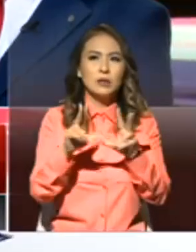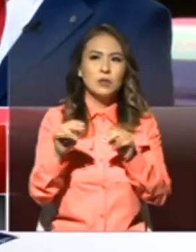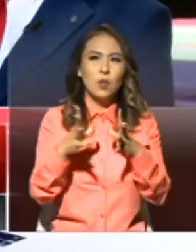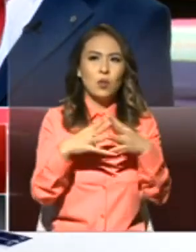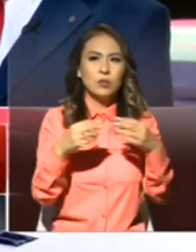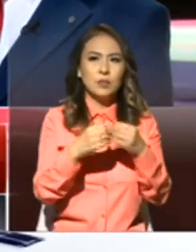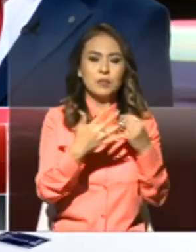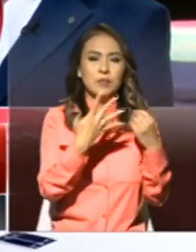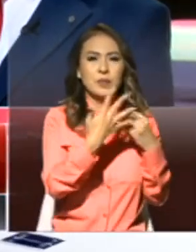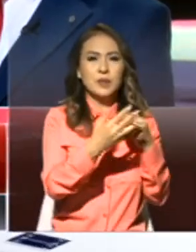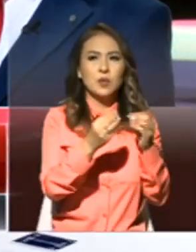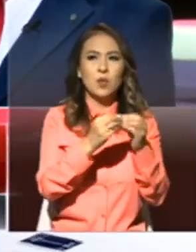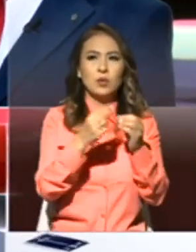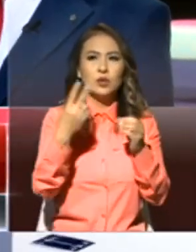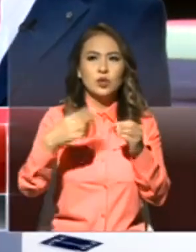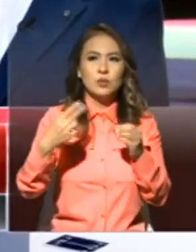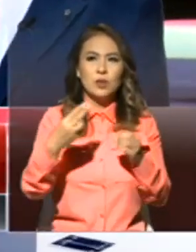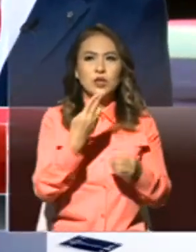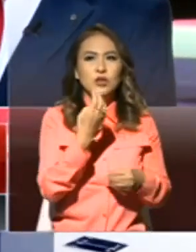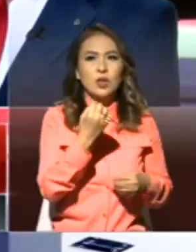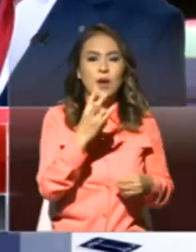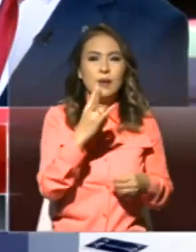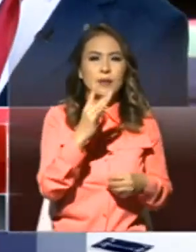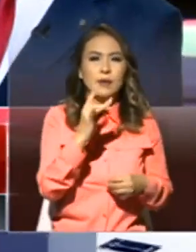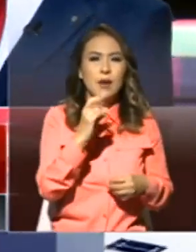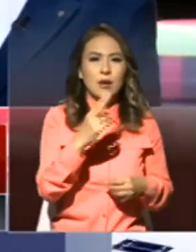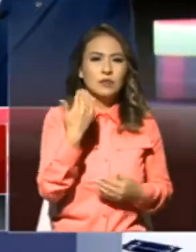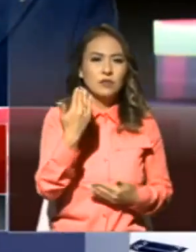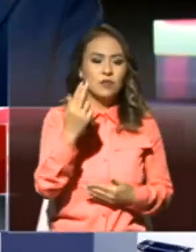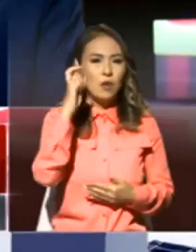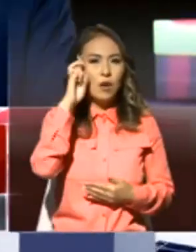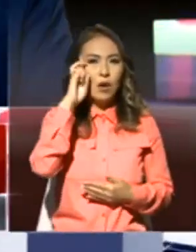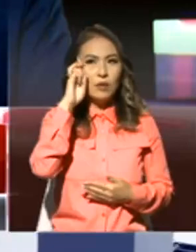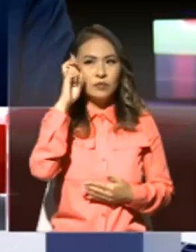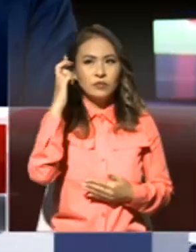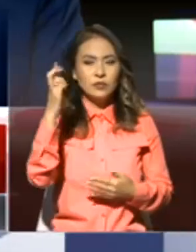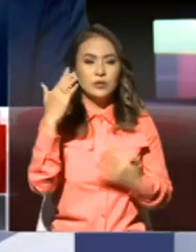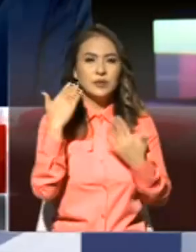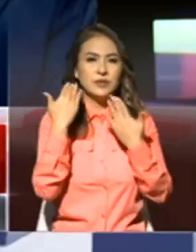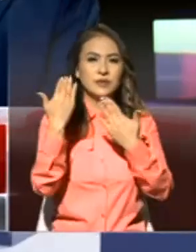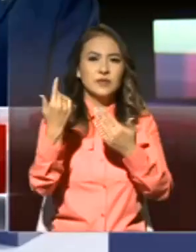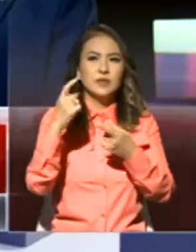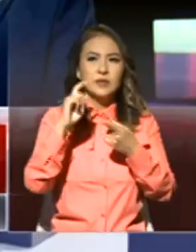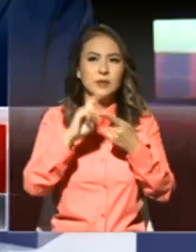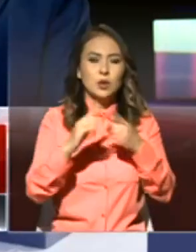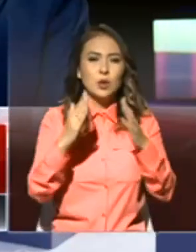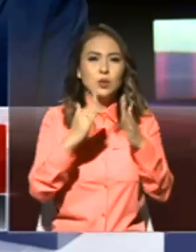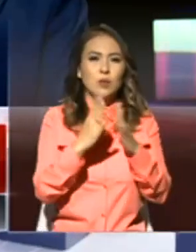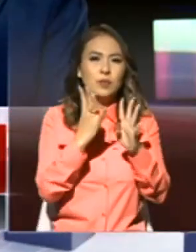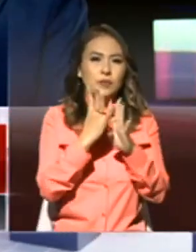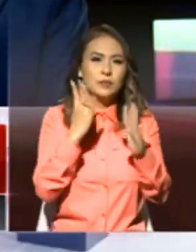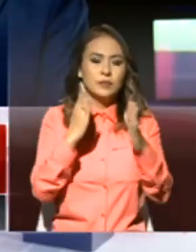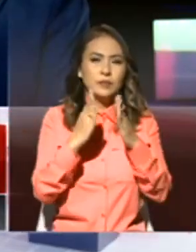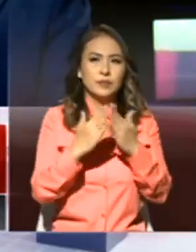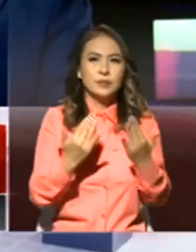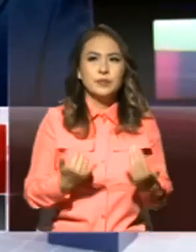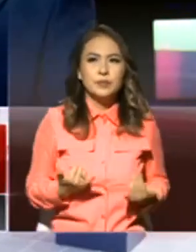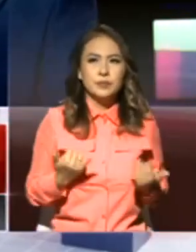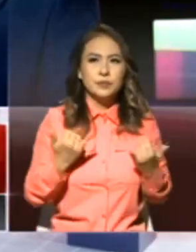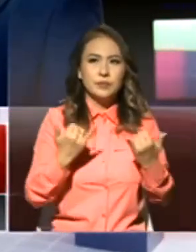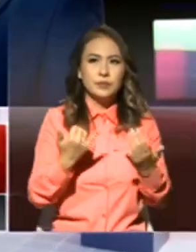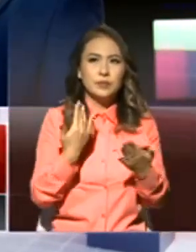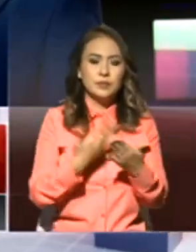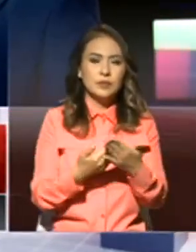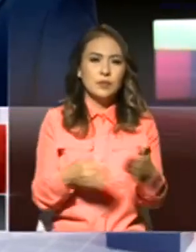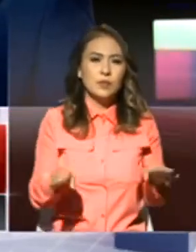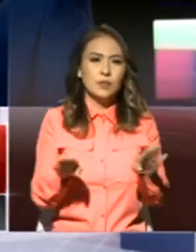5-10-20 шаңырақ бағдарламасы кіреді. Бұл мемлекеттік бағдарлама, яғни әкімшілікте тұрғын үй қатынастары заңына байланысты үй кезегінде тұрған азаматтарға арналған. Мысалы,